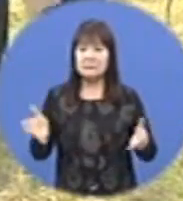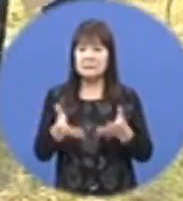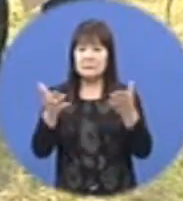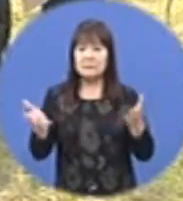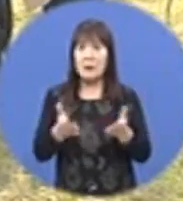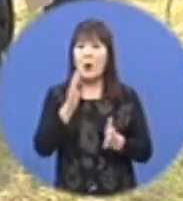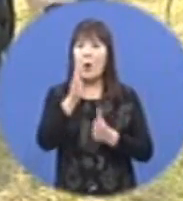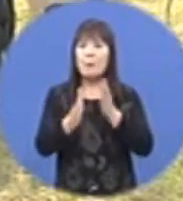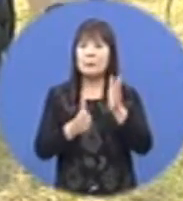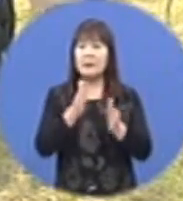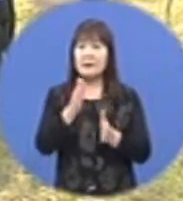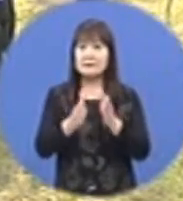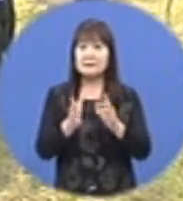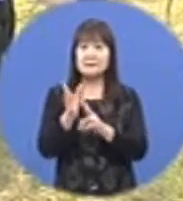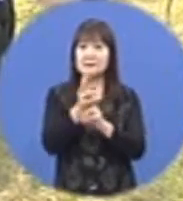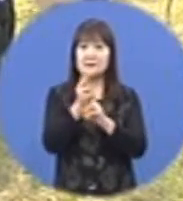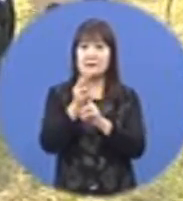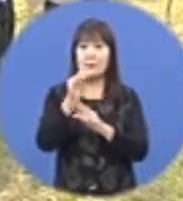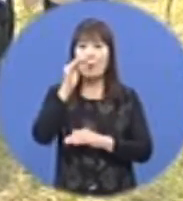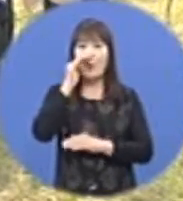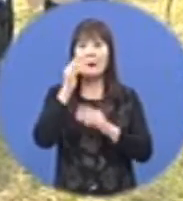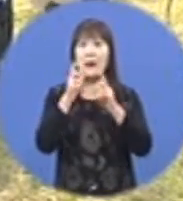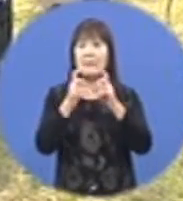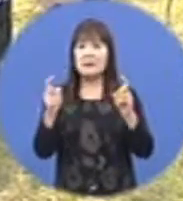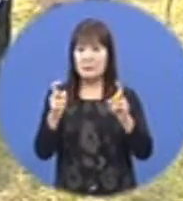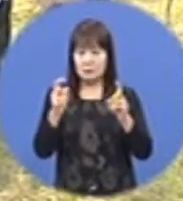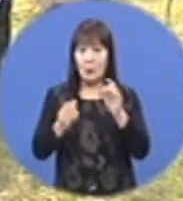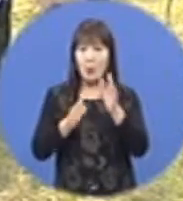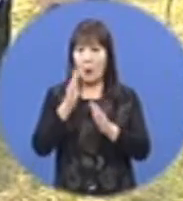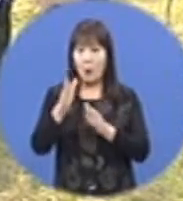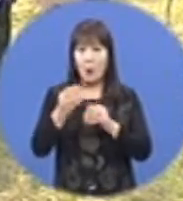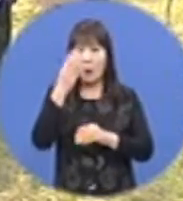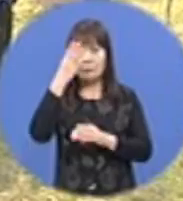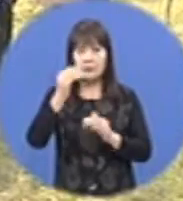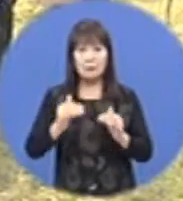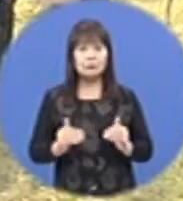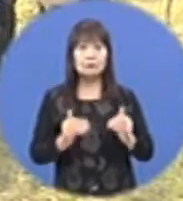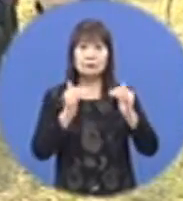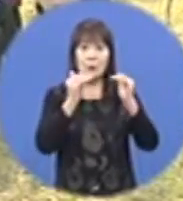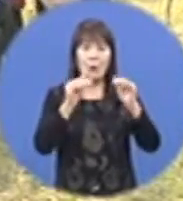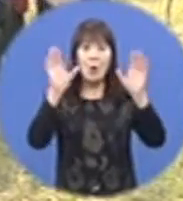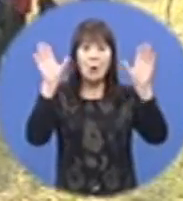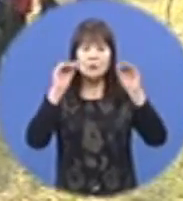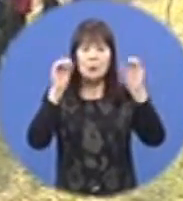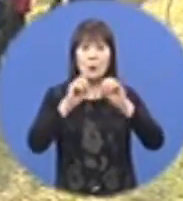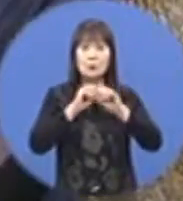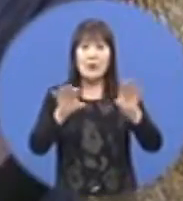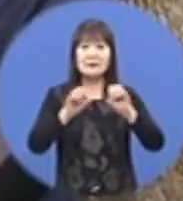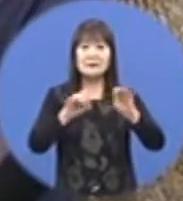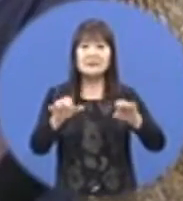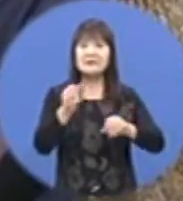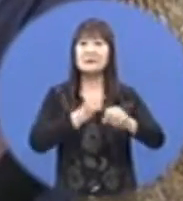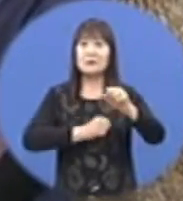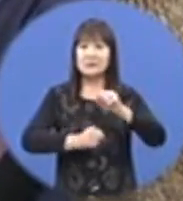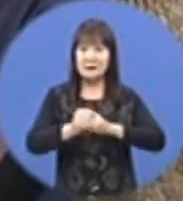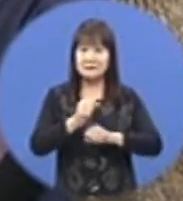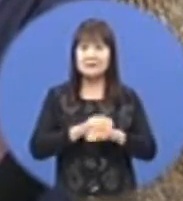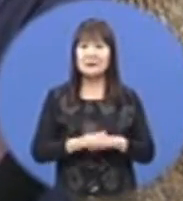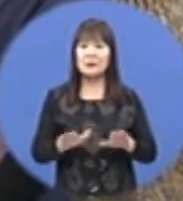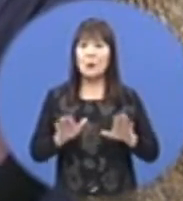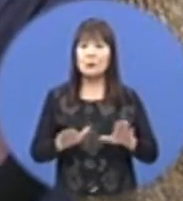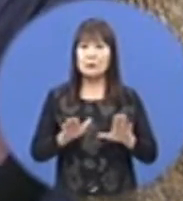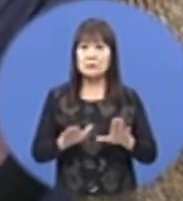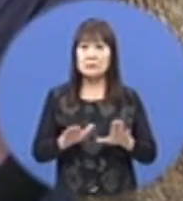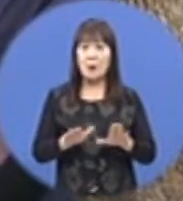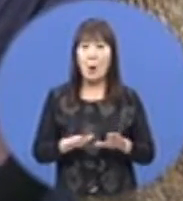忍者もより一層和歌山城でのおもてなしや魅力向上、情報の発信に取り組みます。さらに今